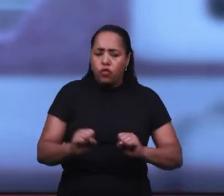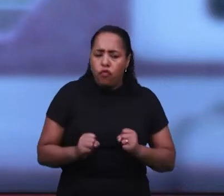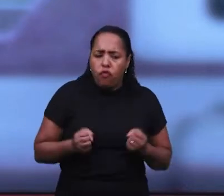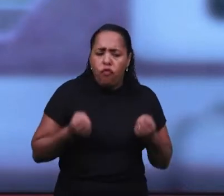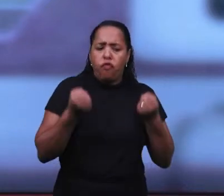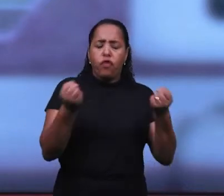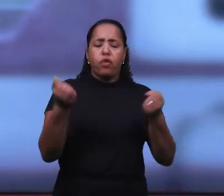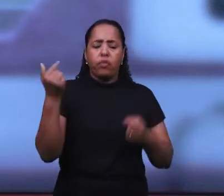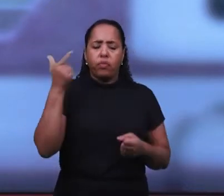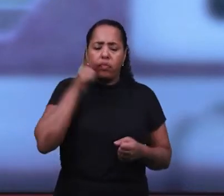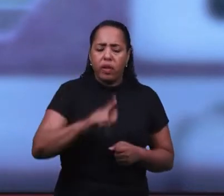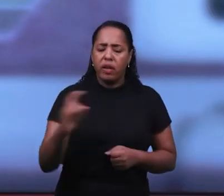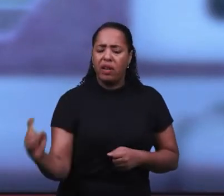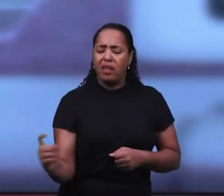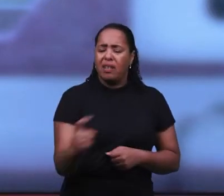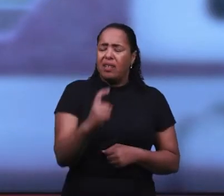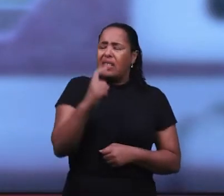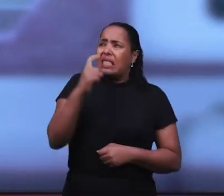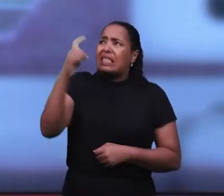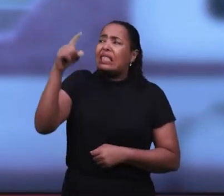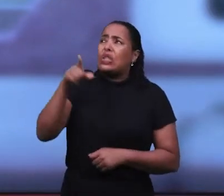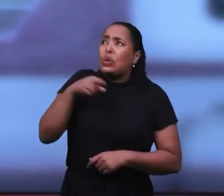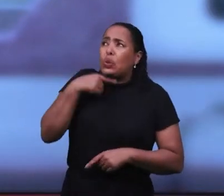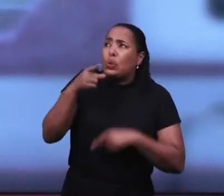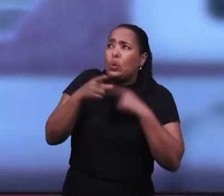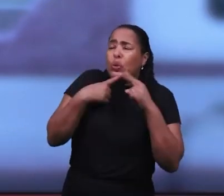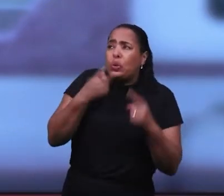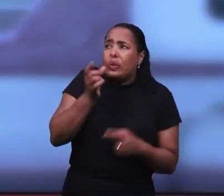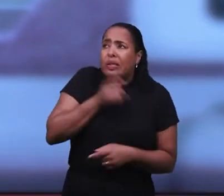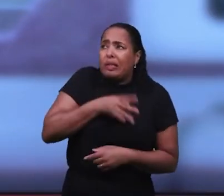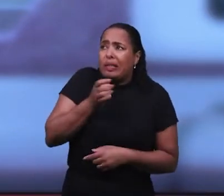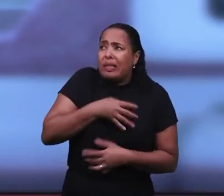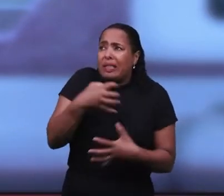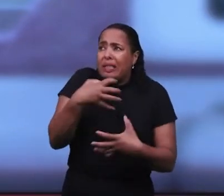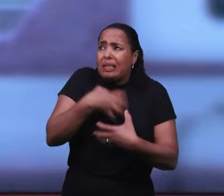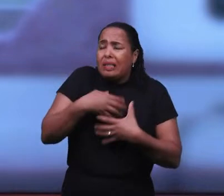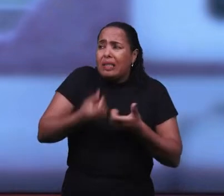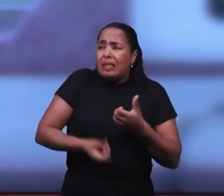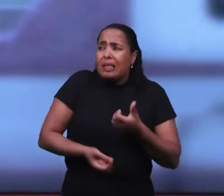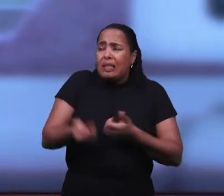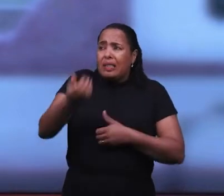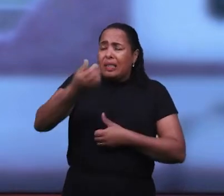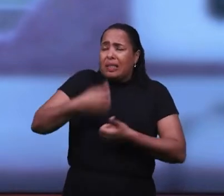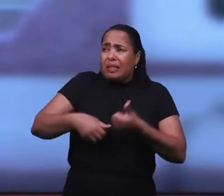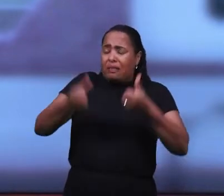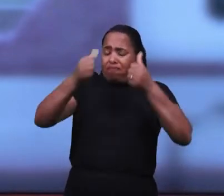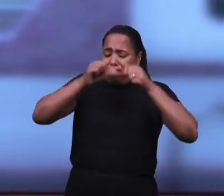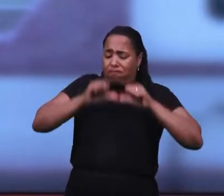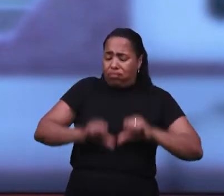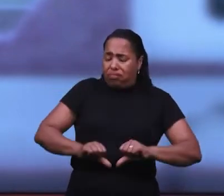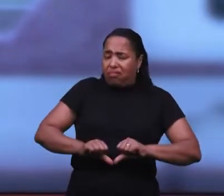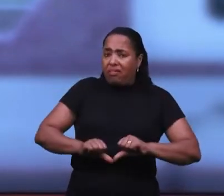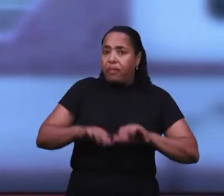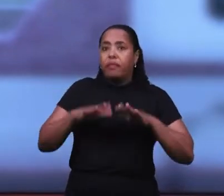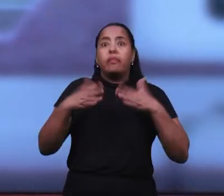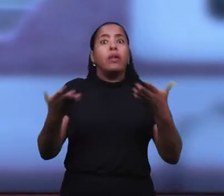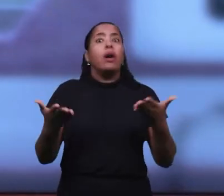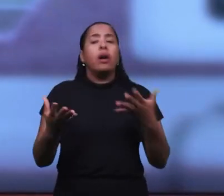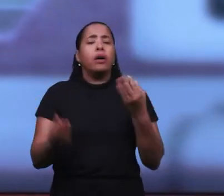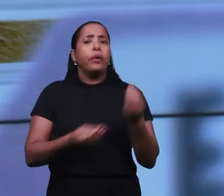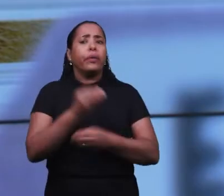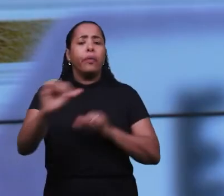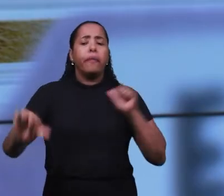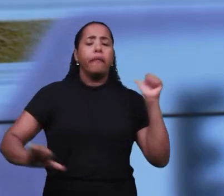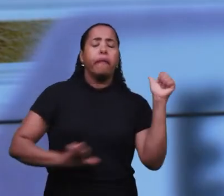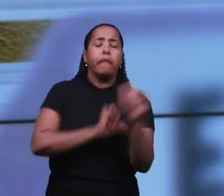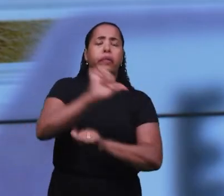pas apprendre, au lieu de faire des efforts pour réussir, ils peuvent devenir des adultes qui ne sont pas assurés avec le